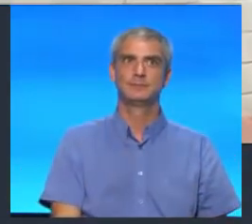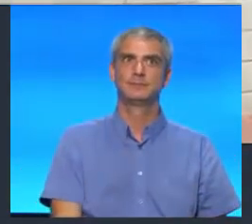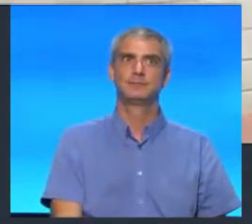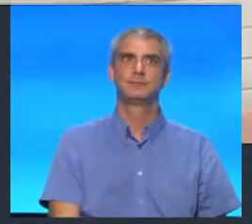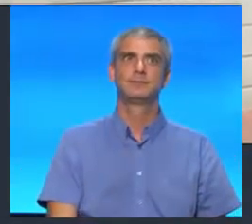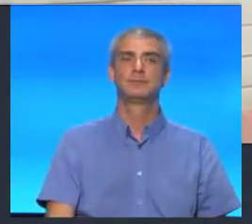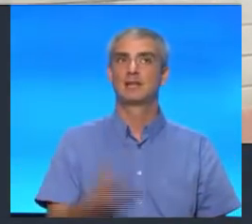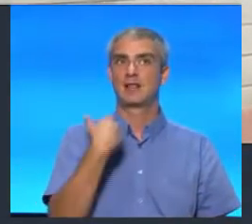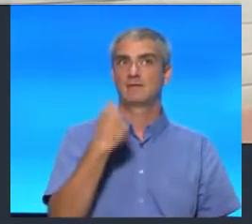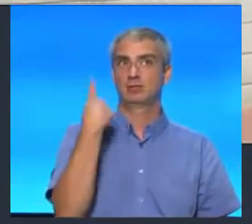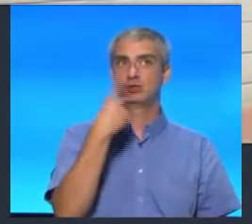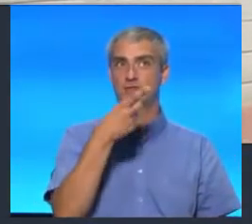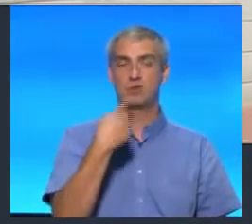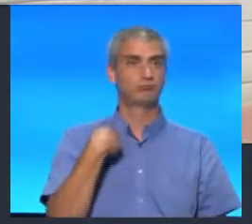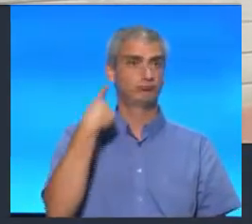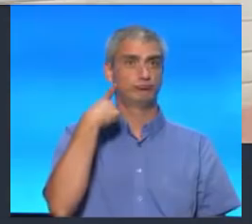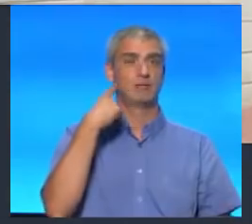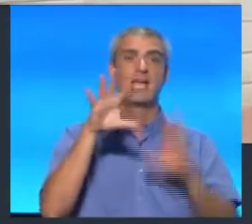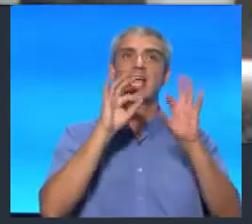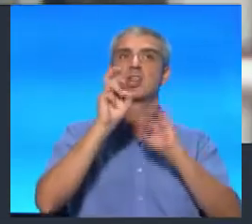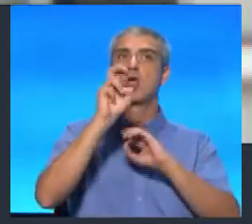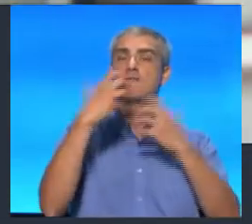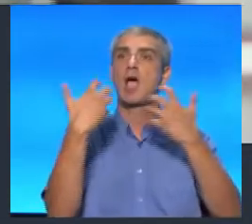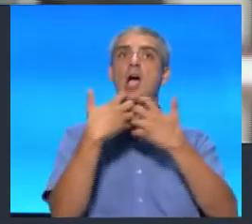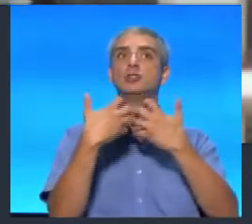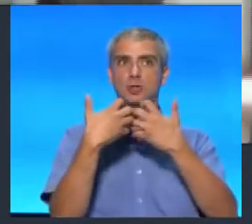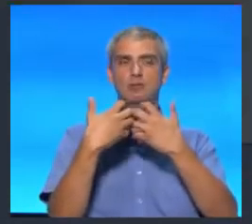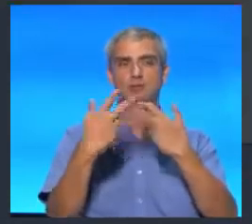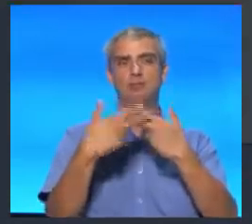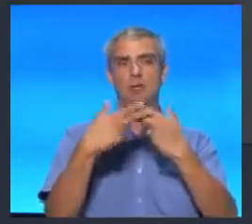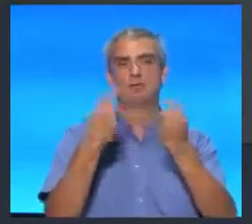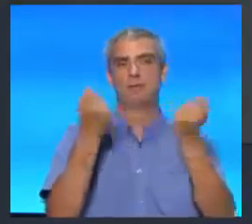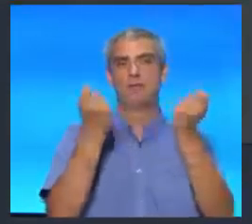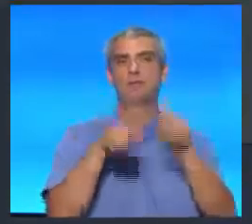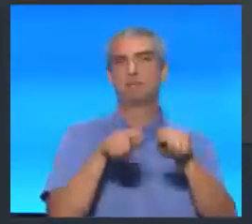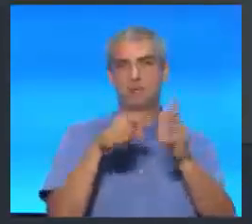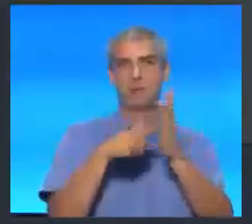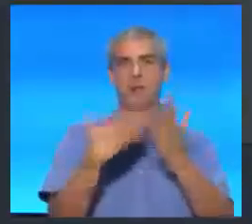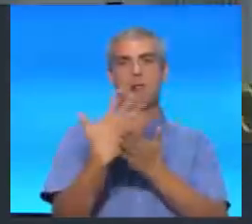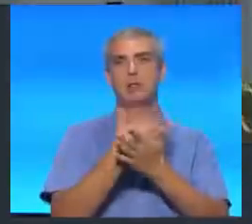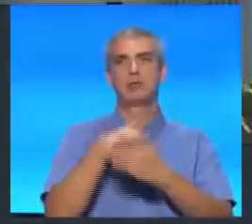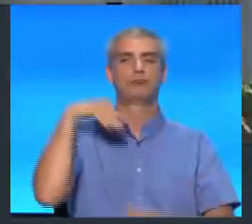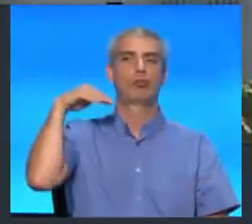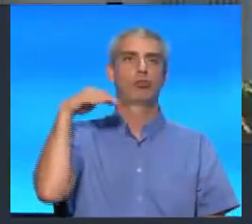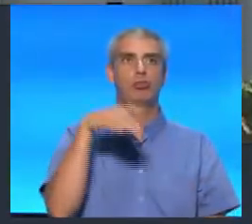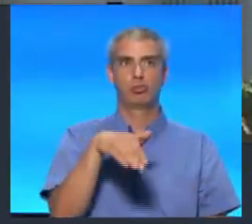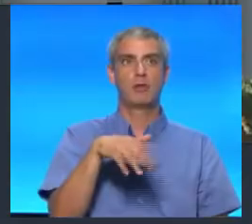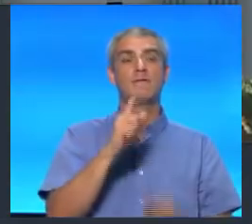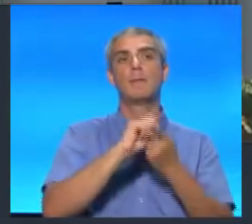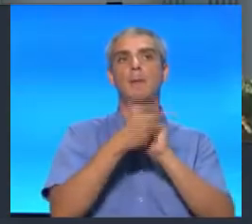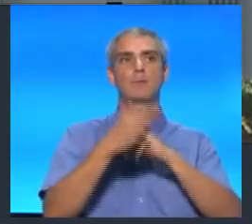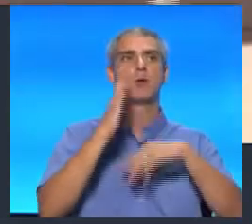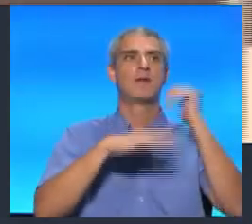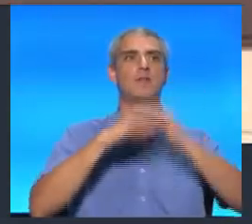רק בשבוע שעבר התבשרנו שקניון עופר באשדוד מתוכנן להיסגר אף הוא בעקבות ירידה בהכנסות, ובמקומו ייבנו